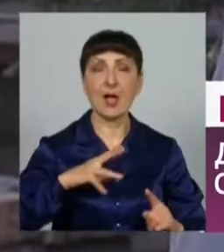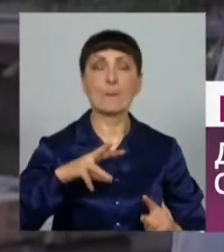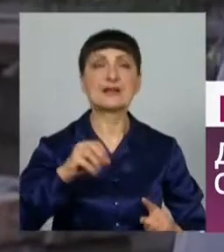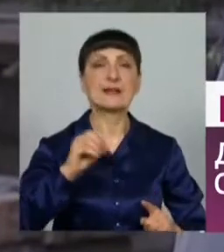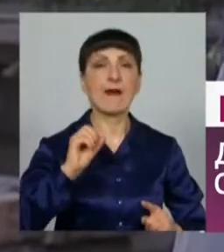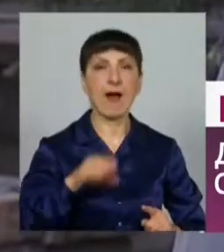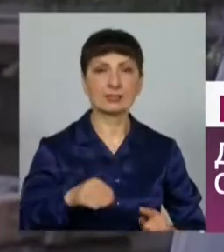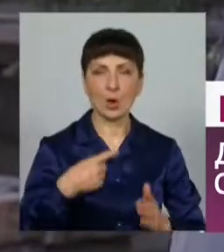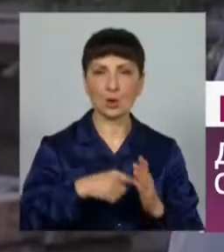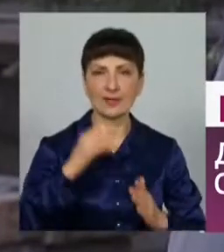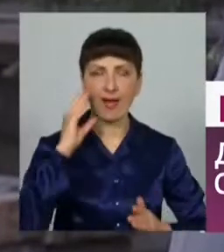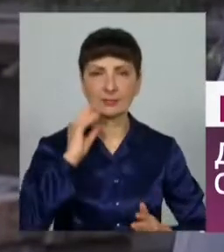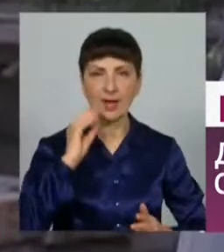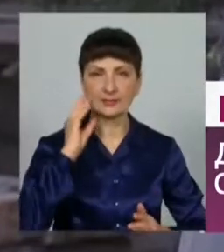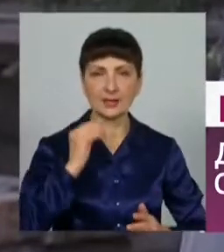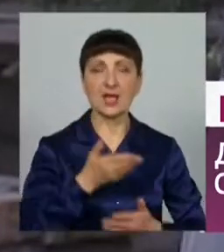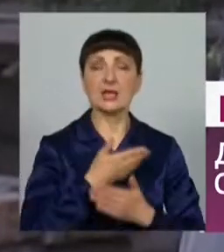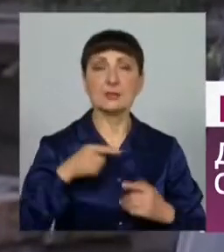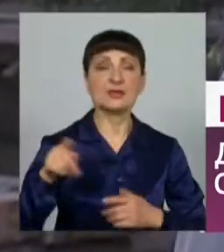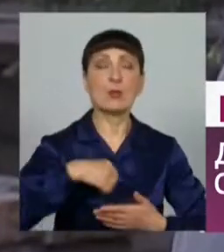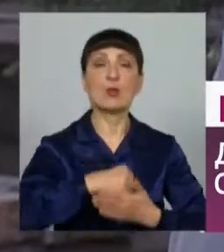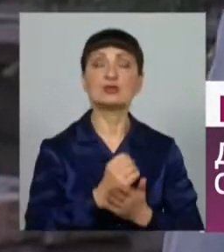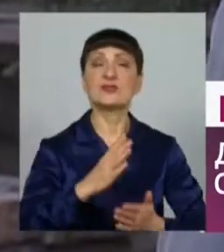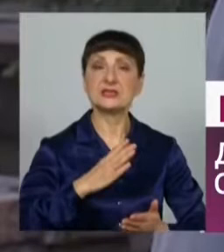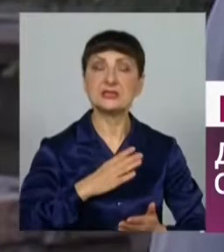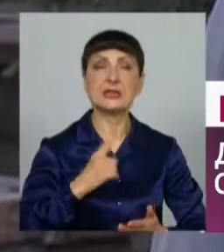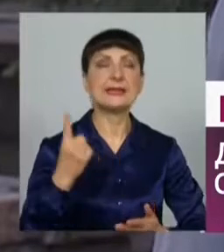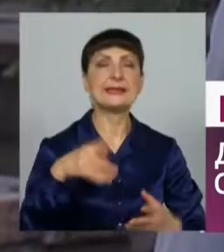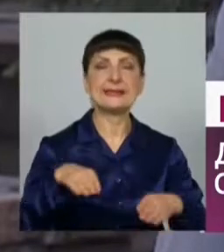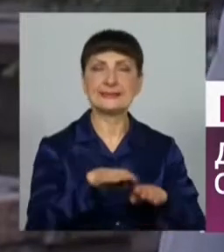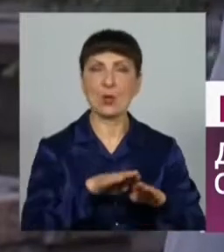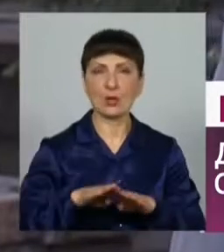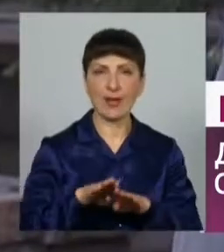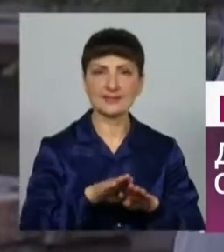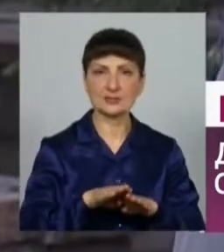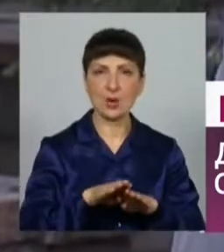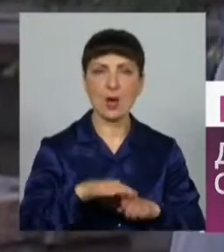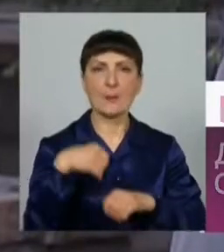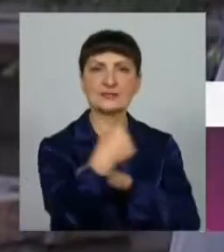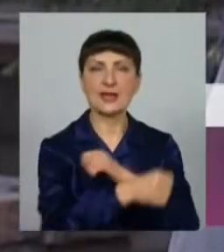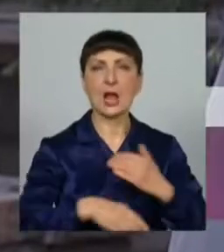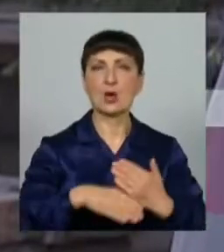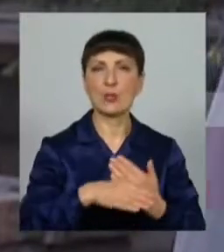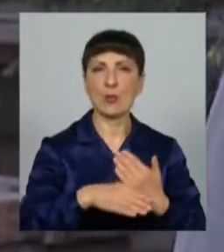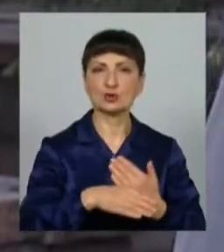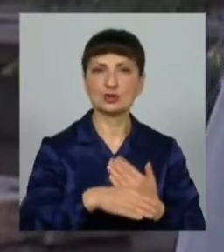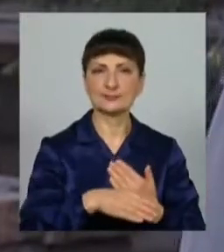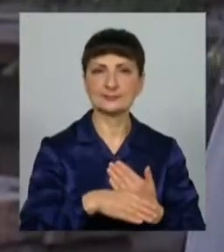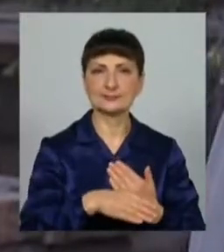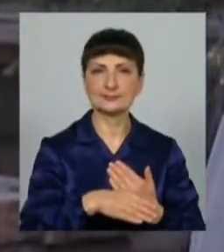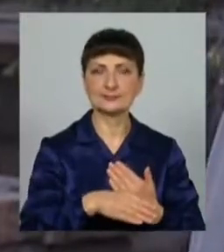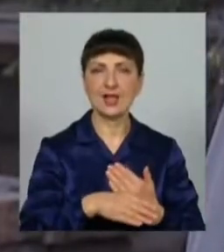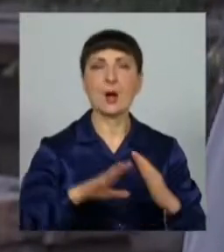маслихата города Алматы. И мы там утвердили единогласно материальную помощь